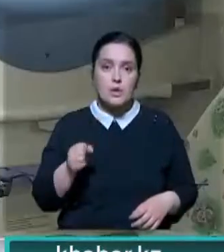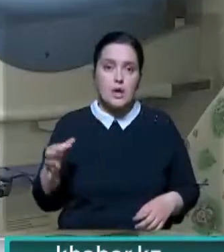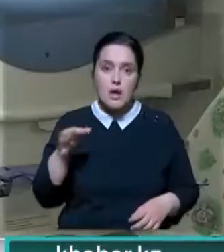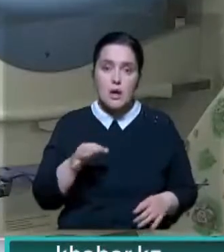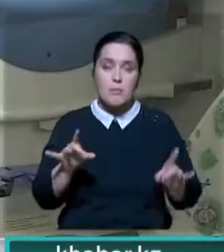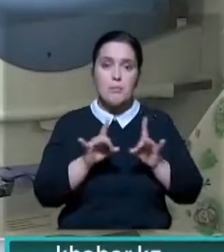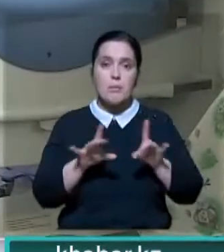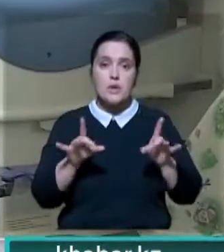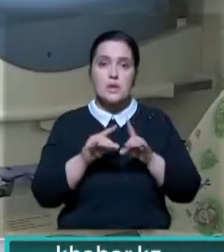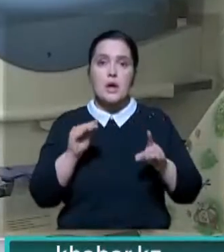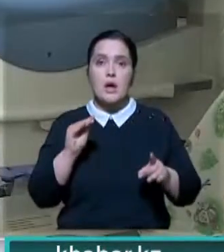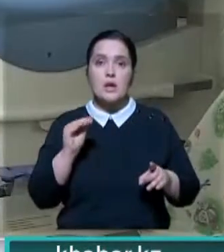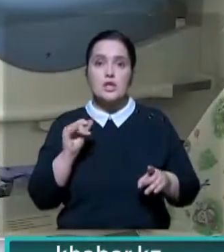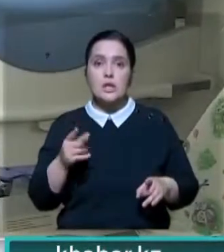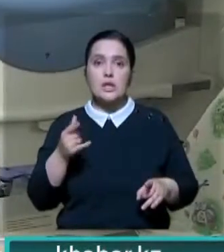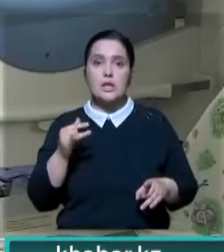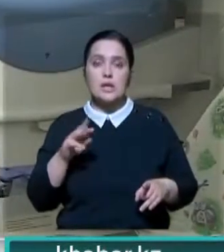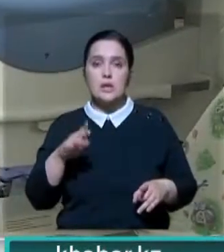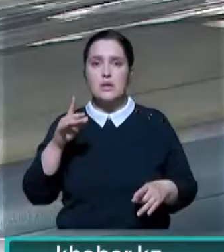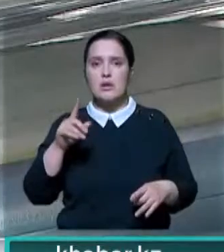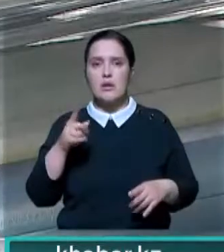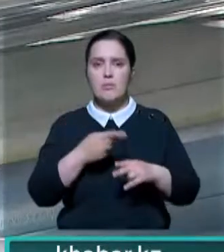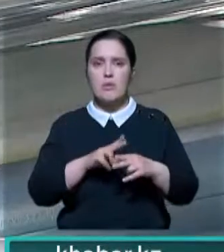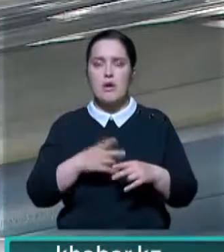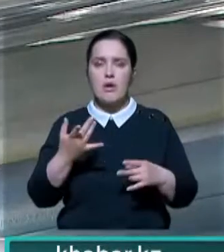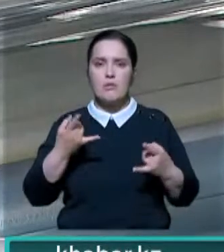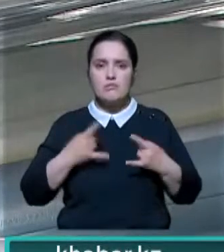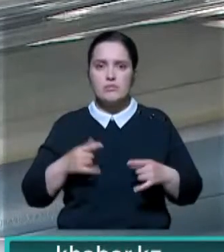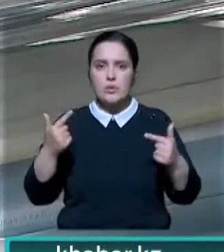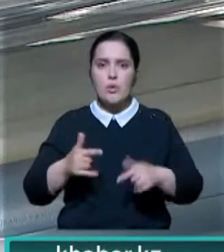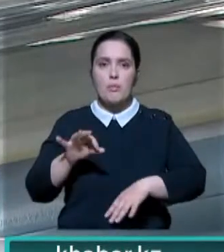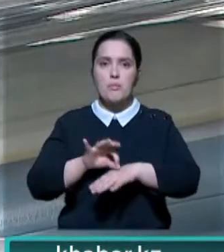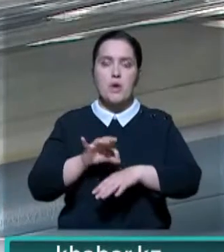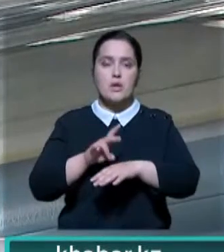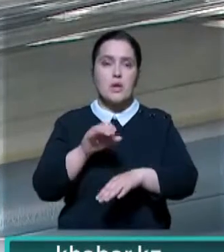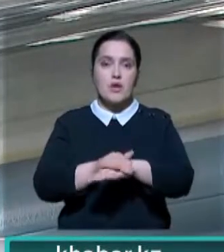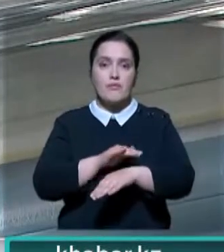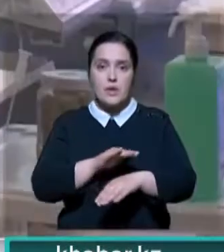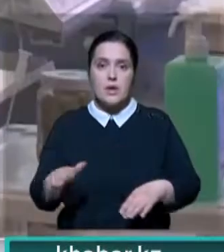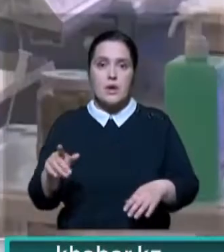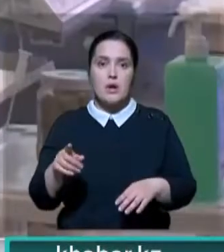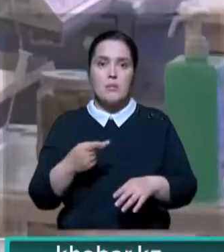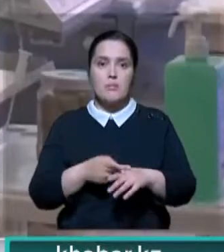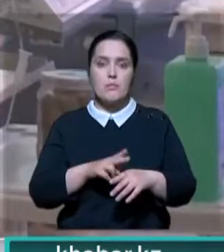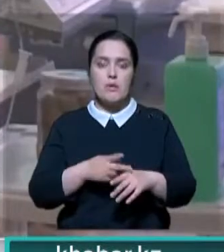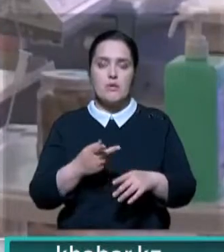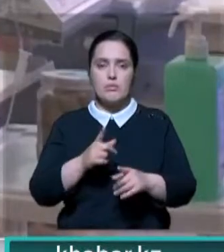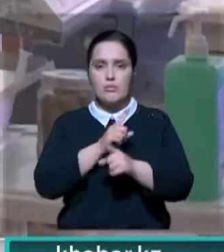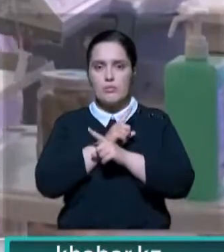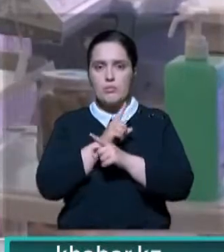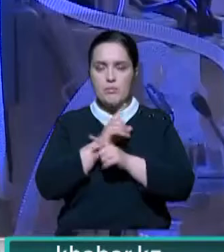акмолинской областях по словам ажар гений от именно пороки развития которые не выявляют во время составляют большую часть